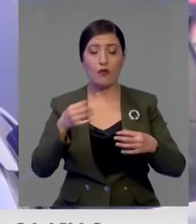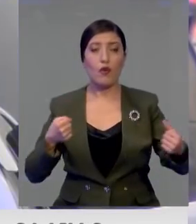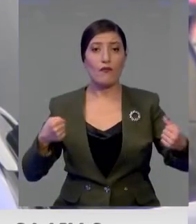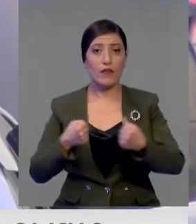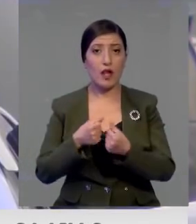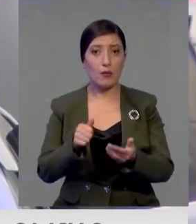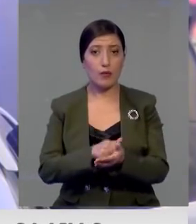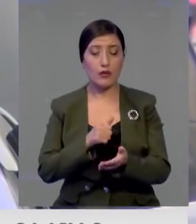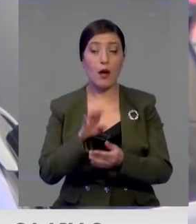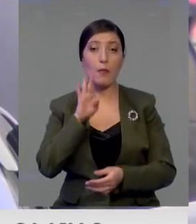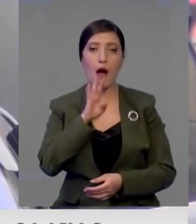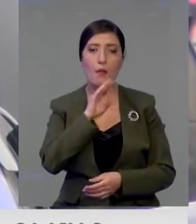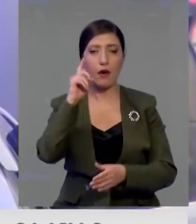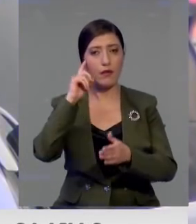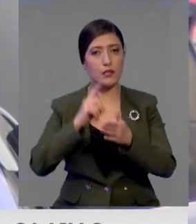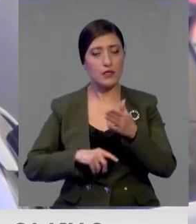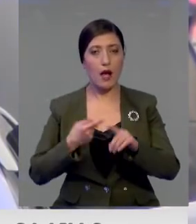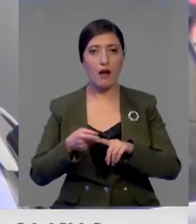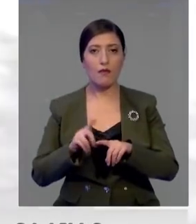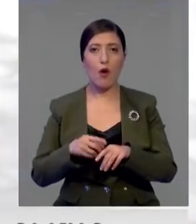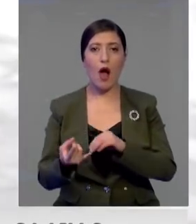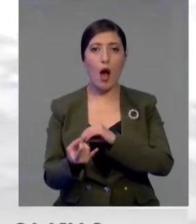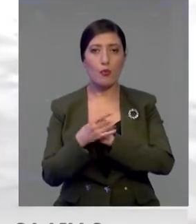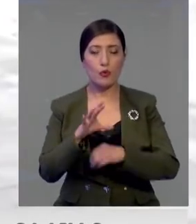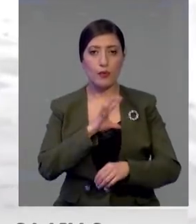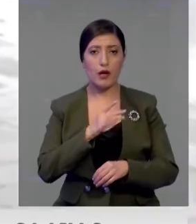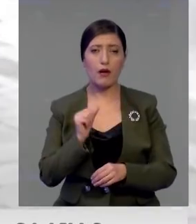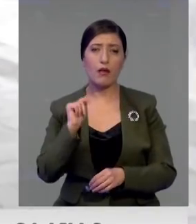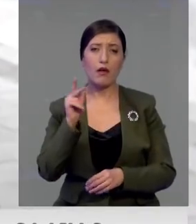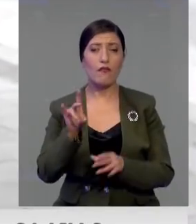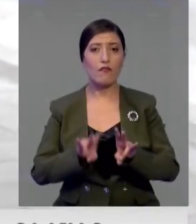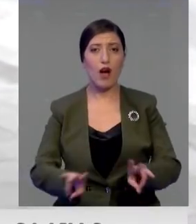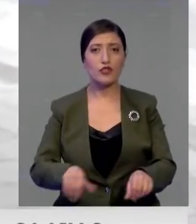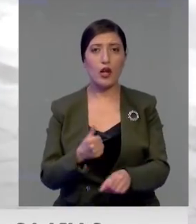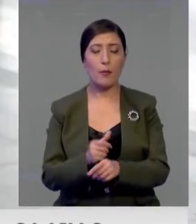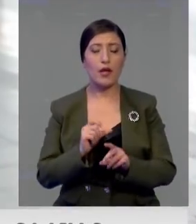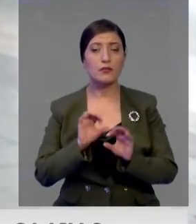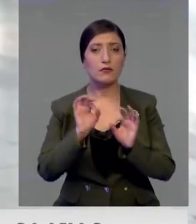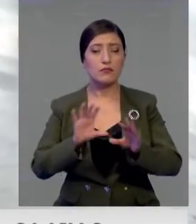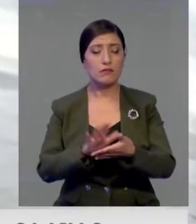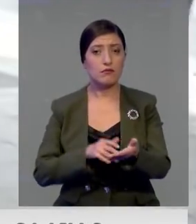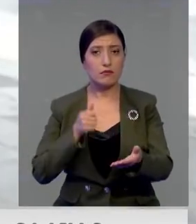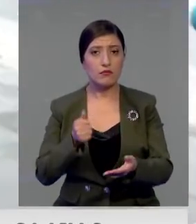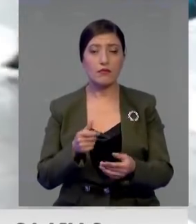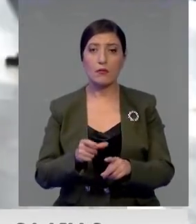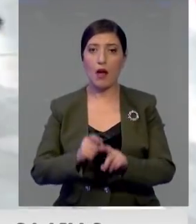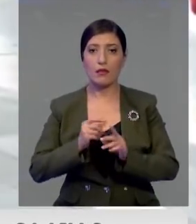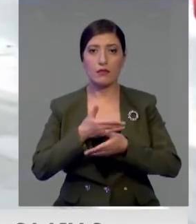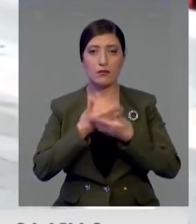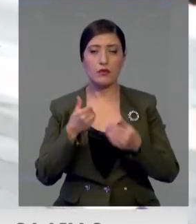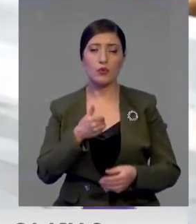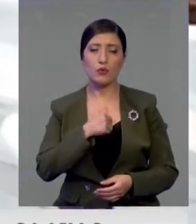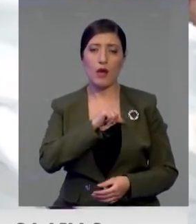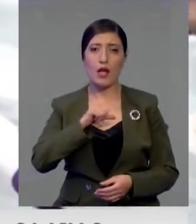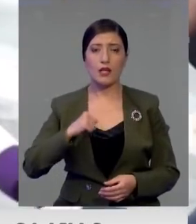մայրը վստահ է, որ իրեն խաբում են։ Նա մի քանի անգամ դիմել է վարչապետ Փաշինյանին ու արձագանք չստանալու պատճառով որոշել ծայրահեղ